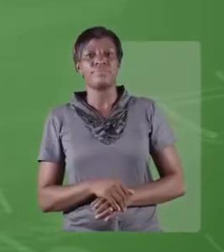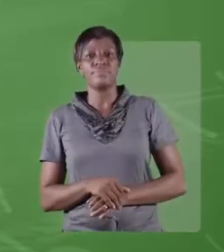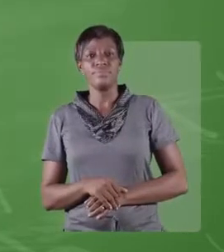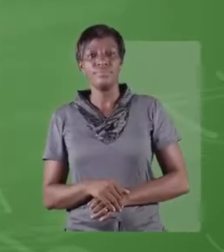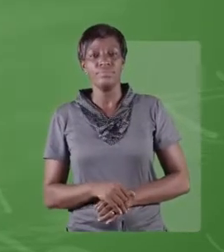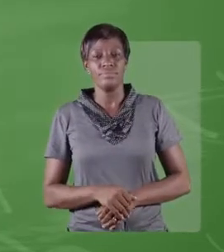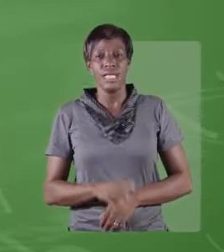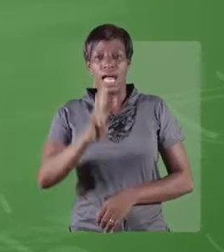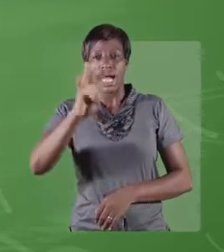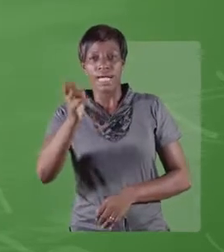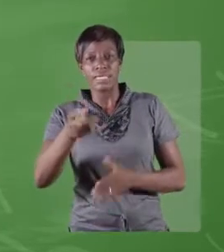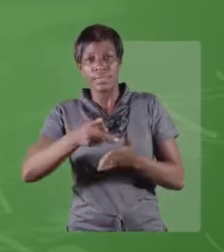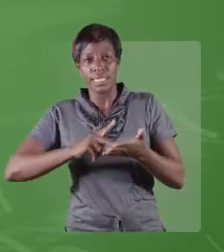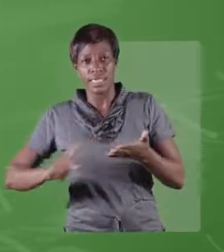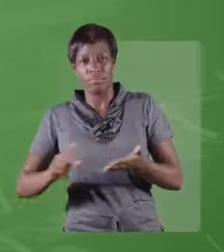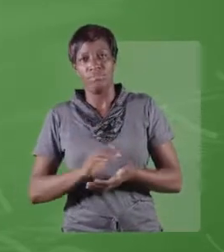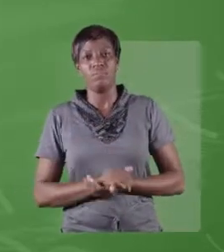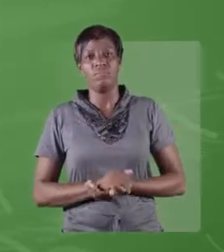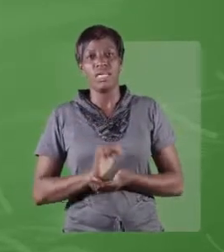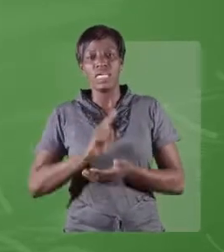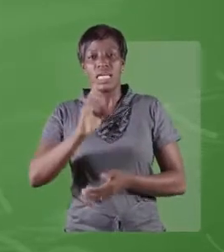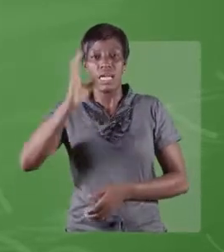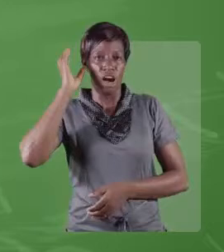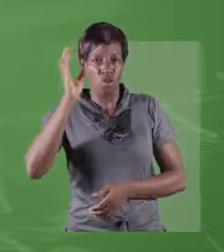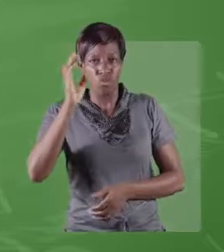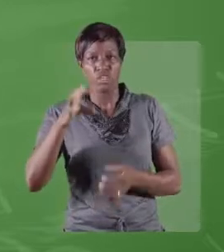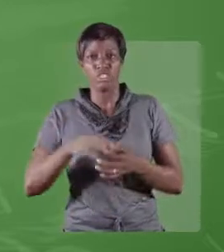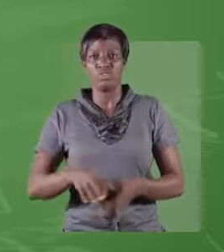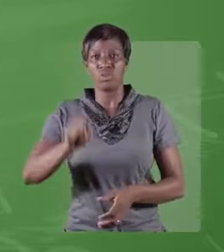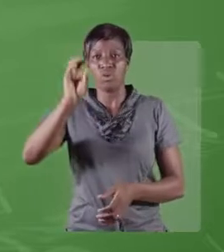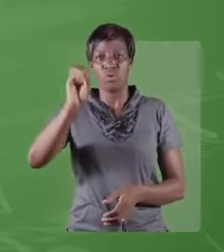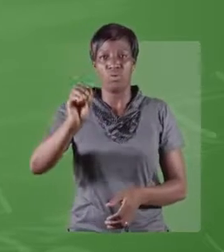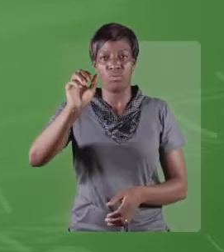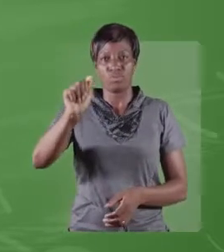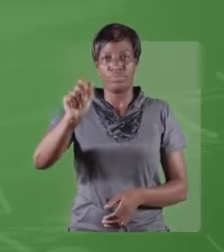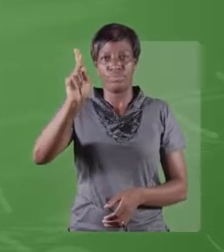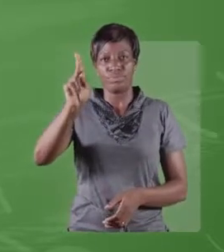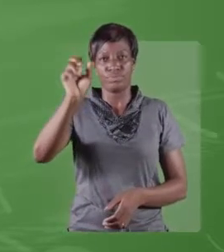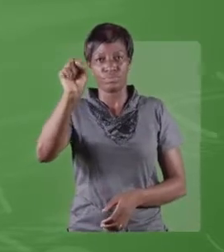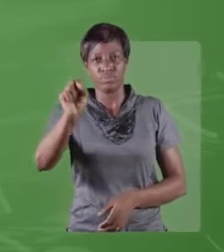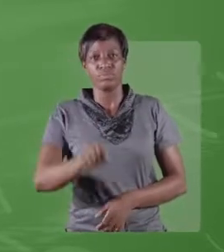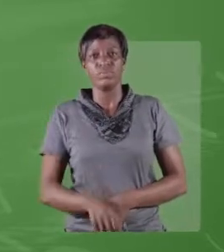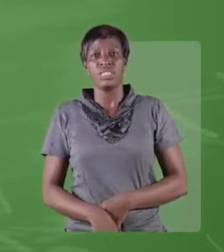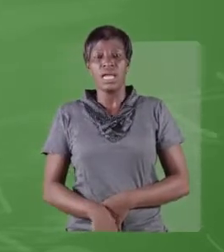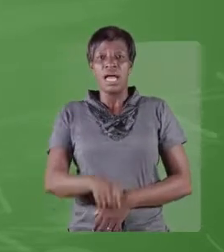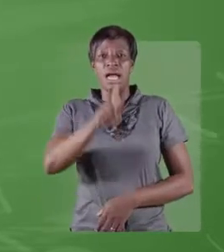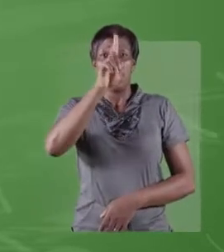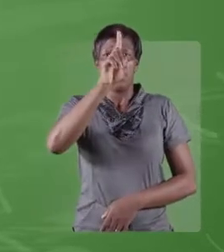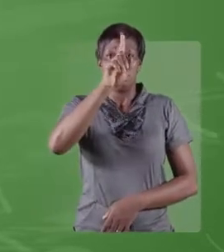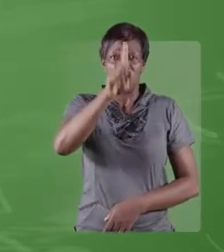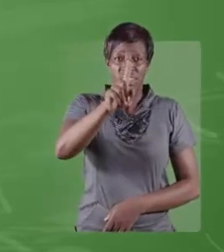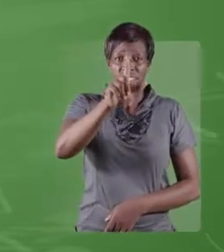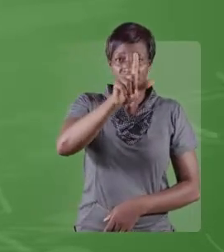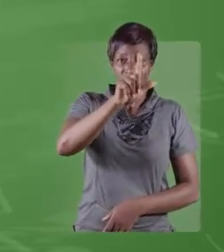La quatrième étape est la conférence de Dumbarton Oaks du 21 août au